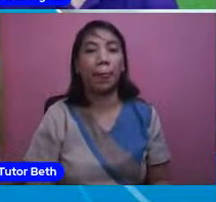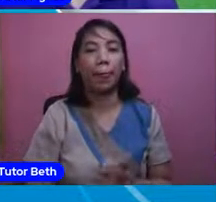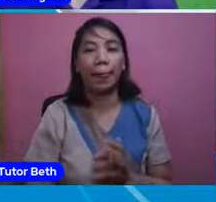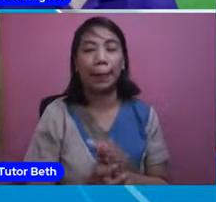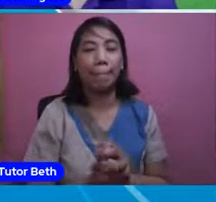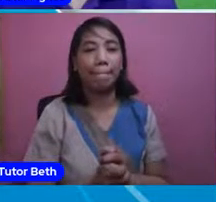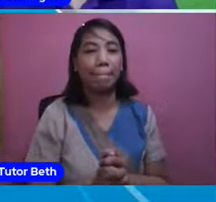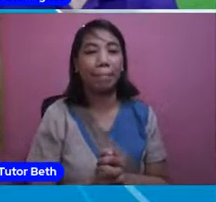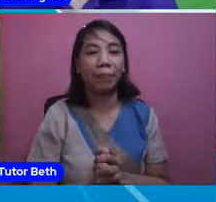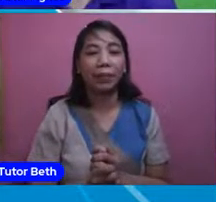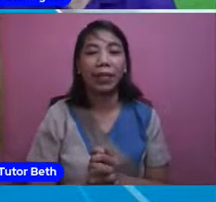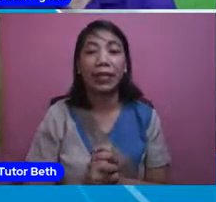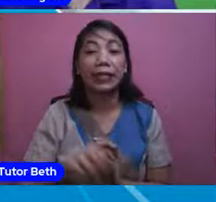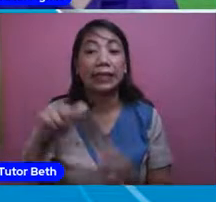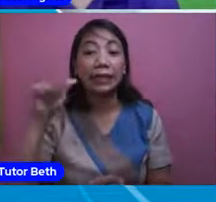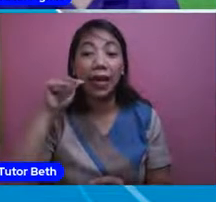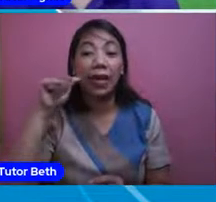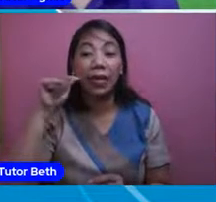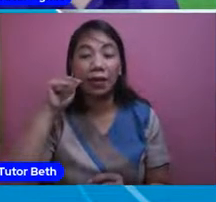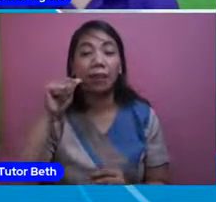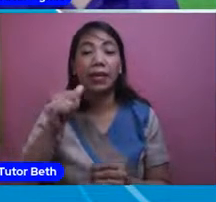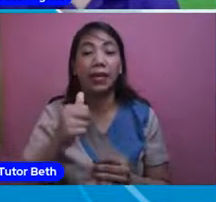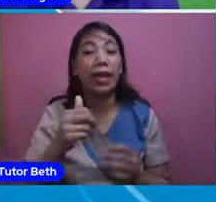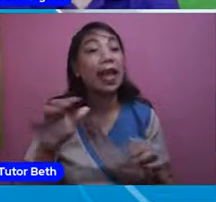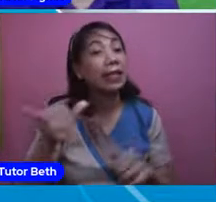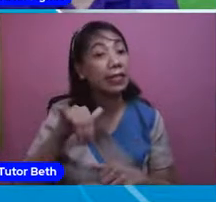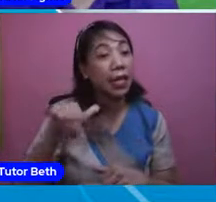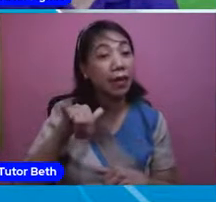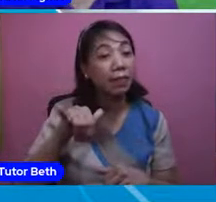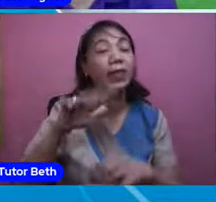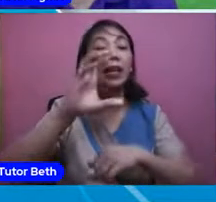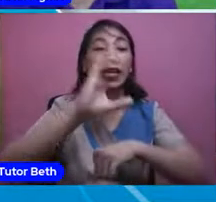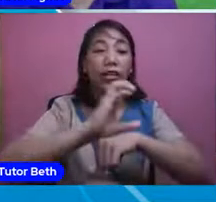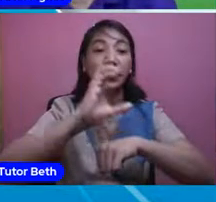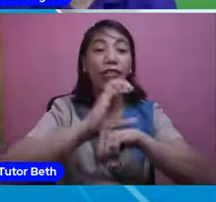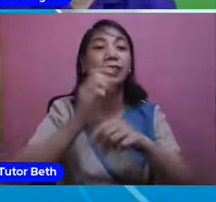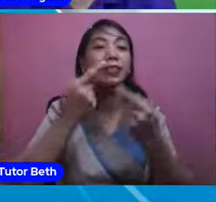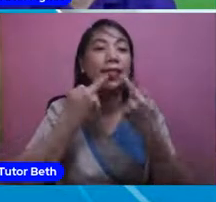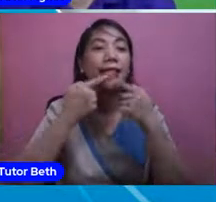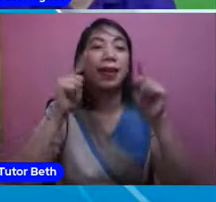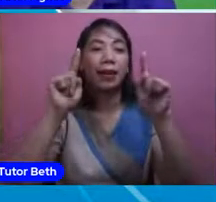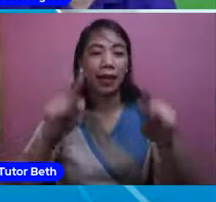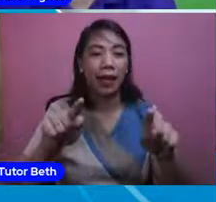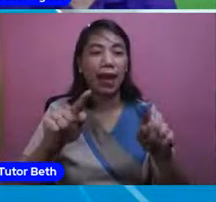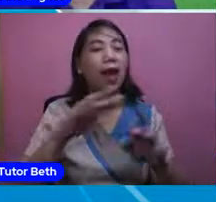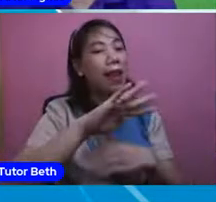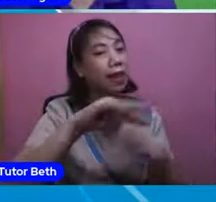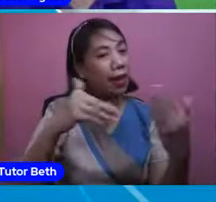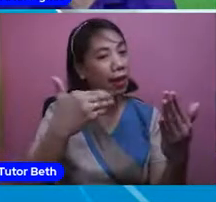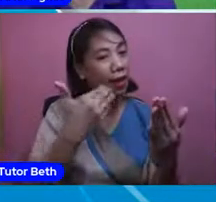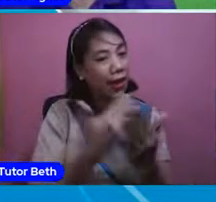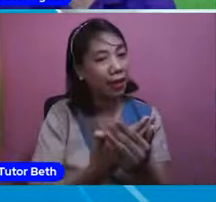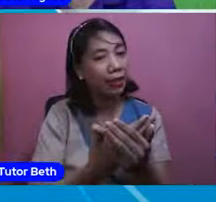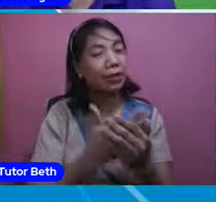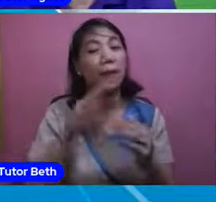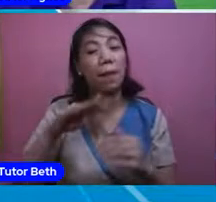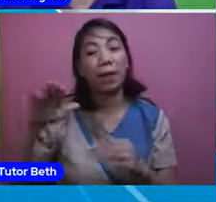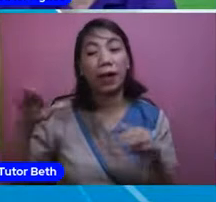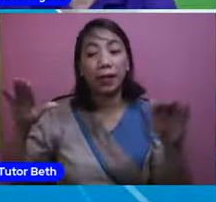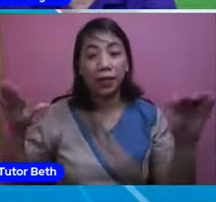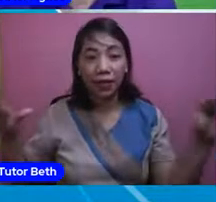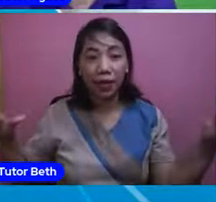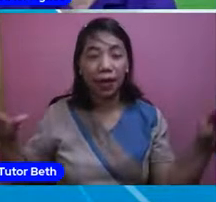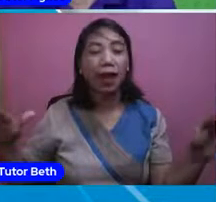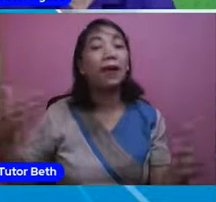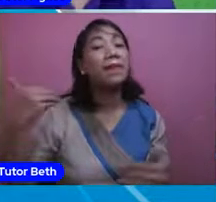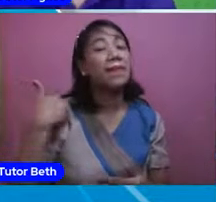Si Anna may simbahan din. So, bilang bata, meron kayong mga karanasan sa buhay o